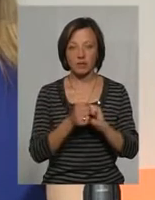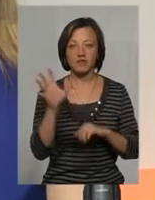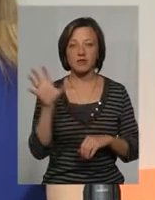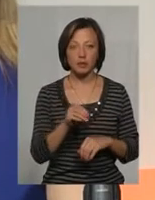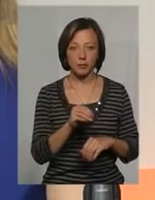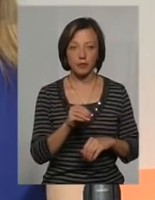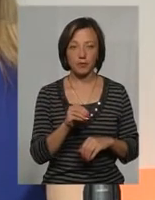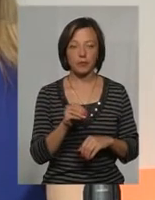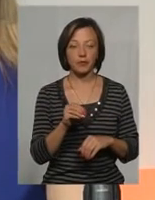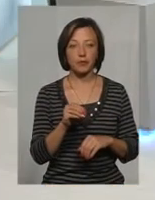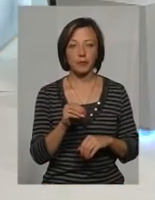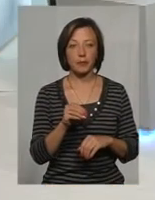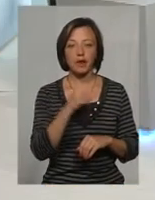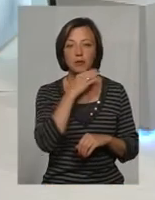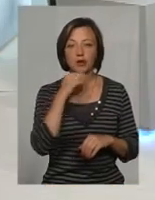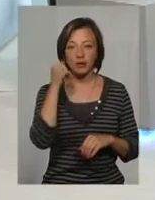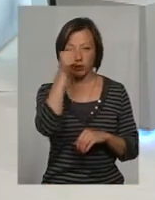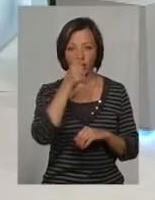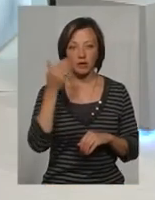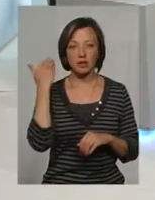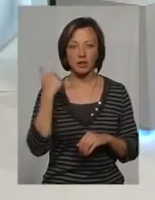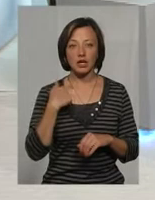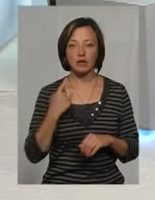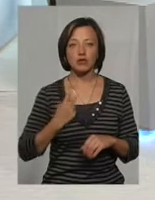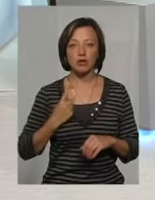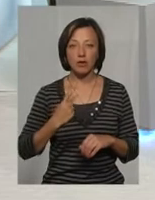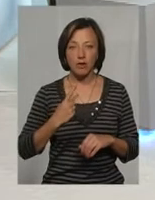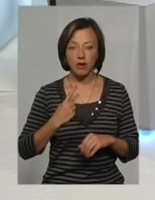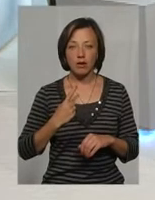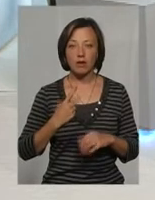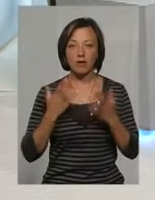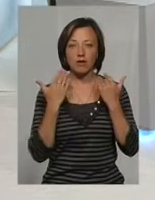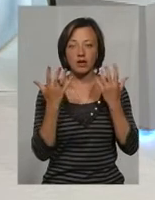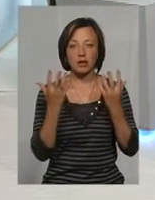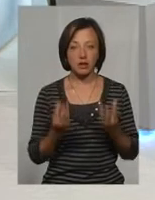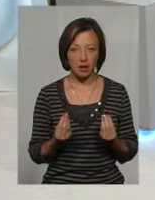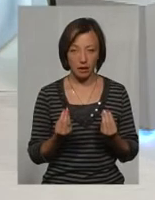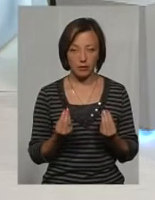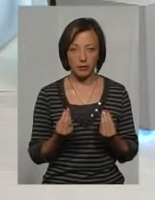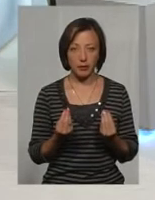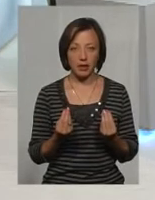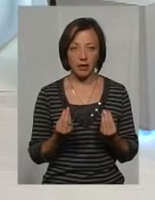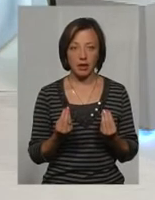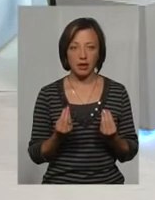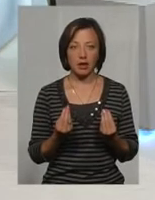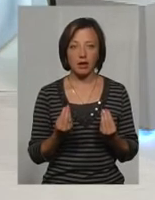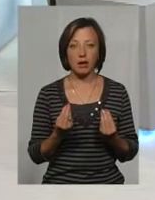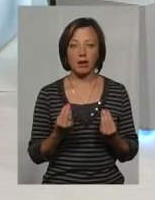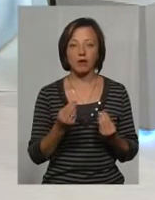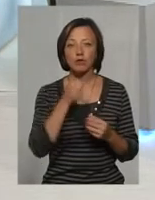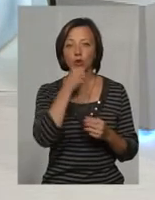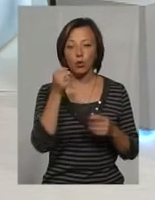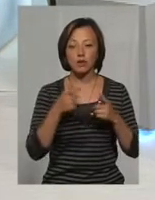всі. Багато років назад я чергувала, була чергова в вихідний день, прийшла на обход в